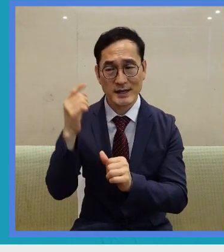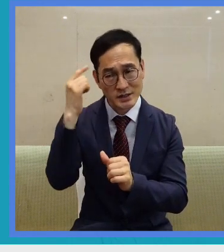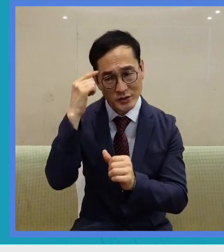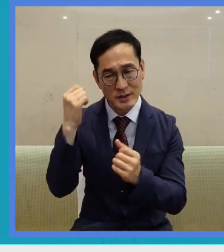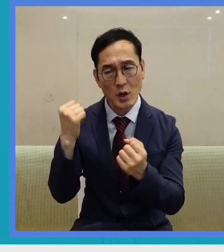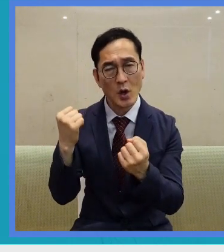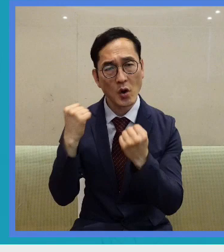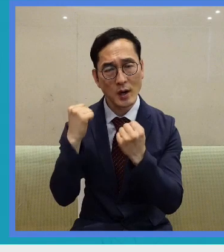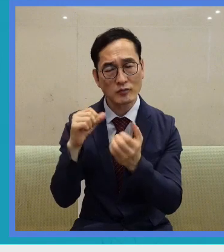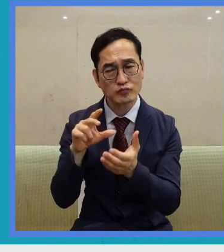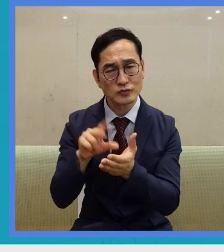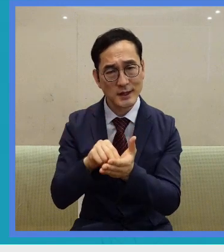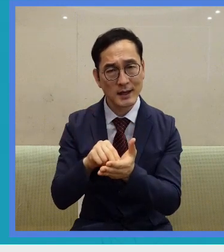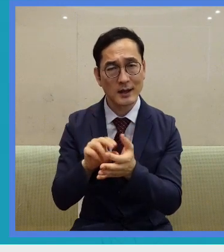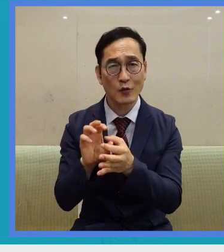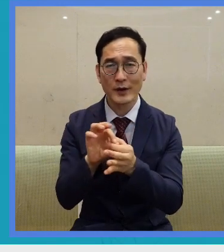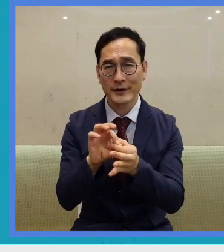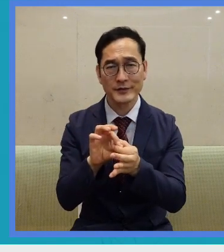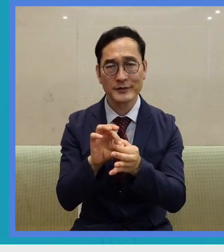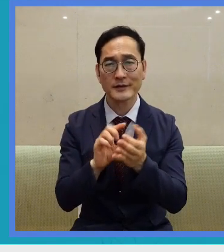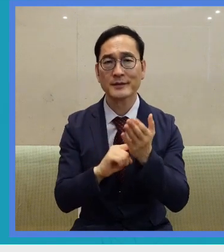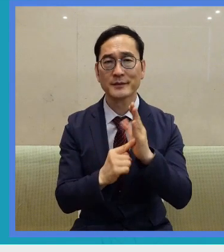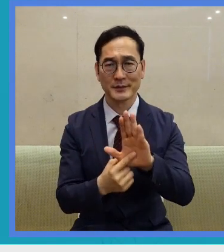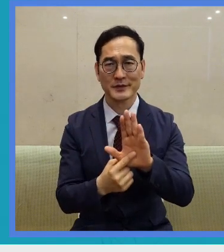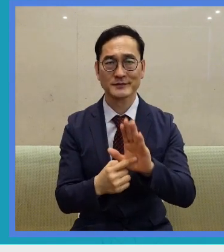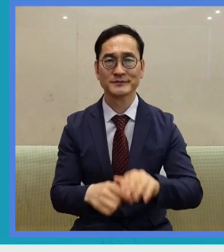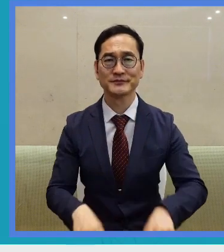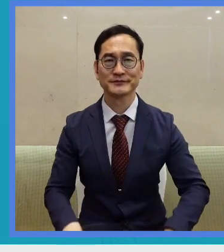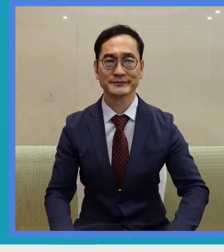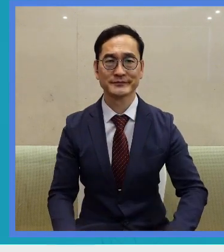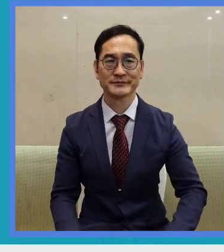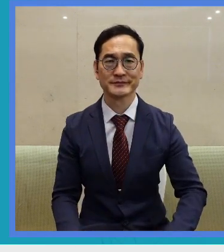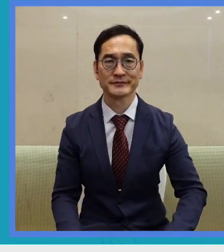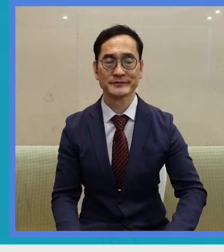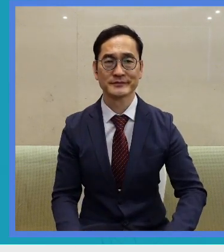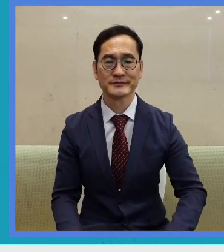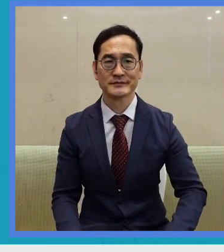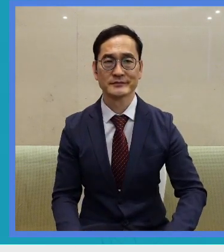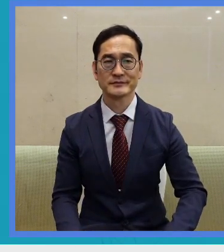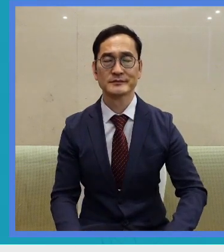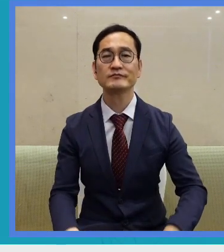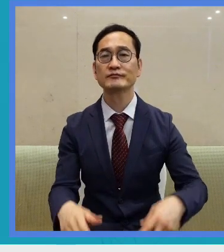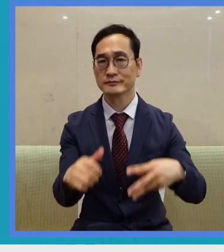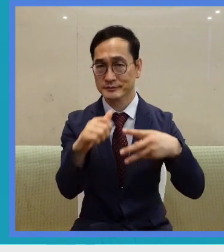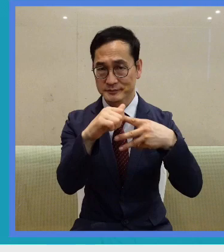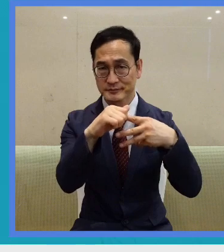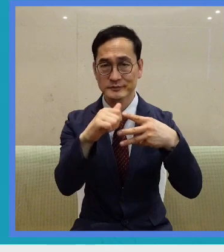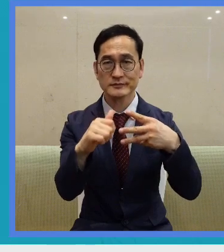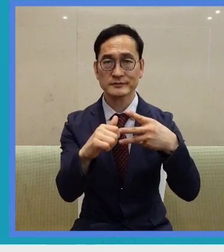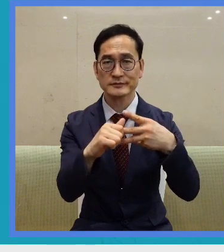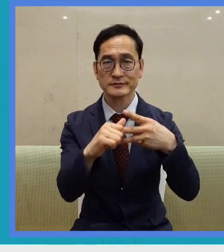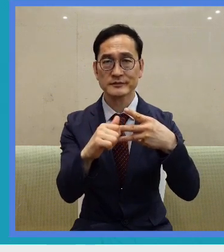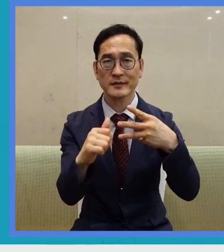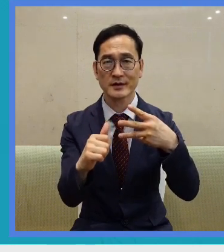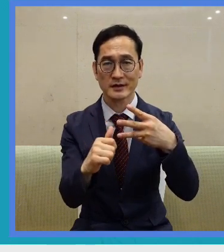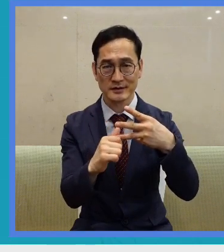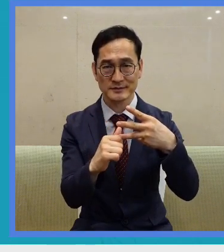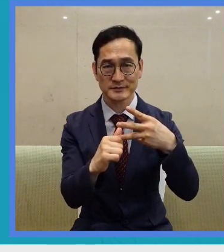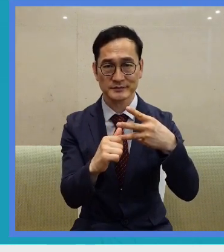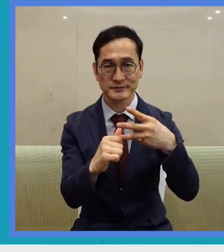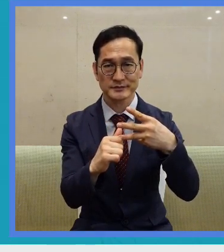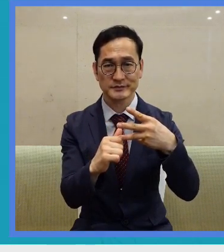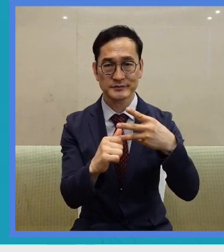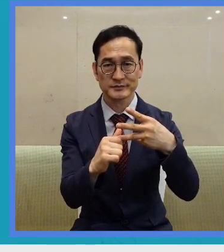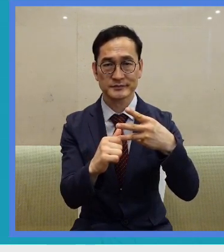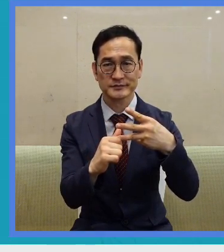정신건강 관련 실태에 대해서 말씀드리도록 하겠습니다. 크게 세 꼭지로 구성이 되어 있고요. 전반적으로